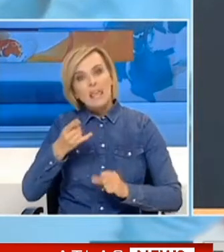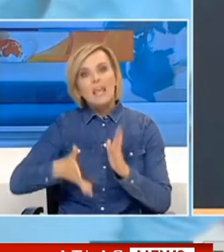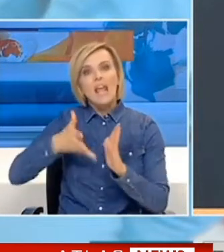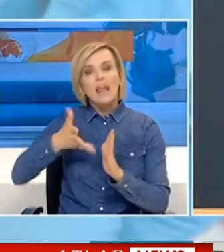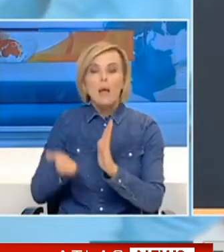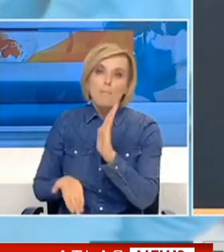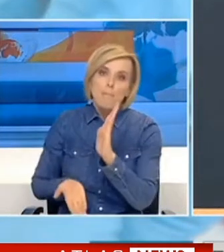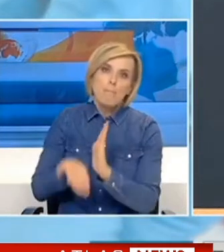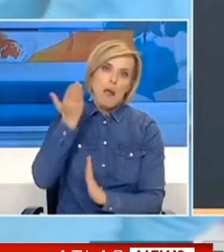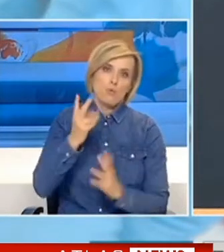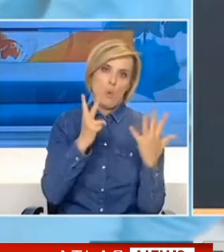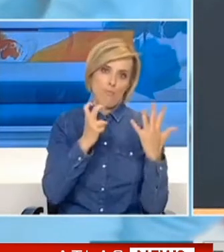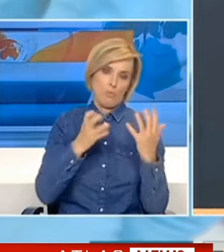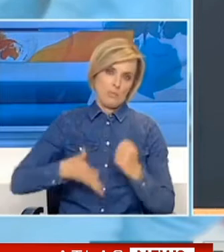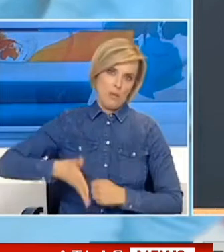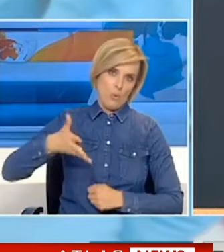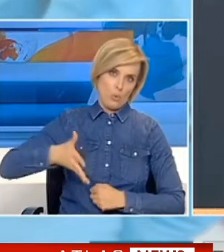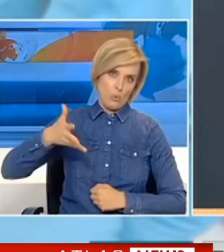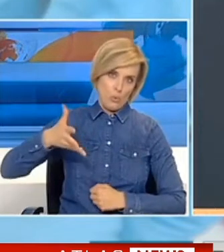των 70 ετών.